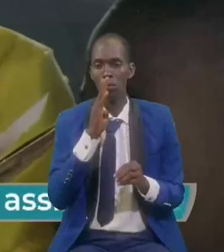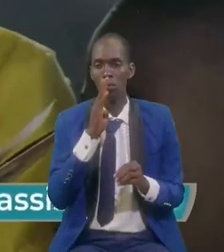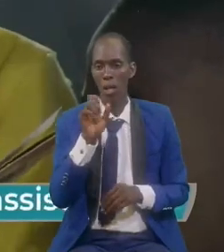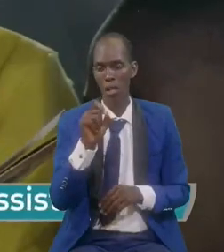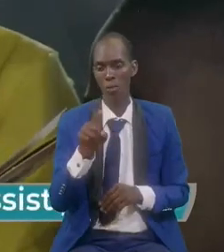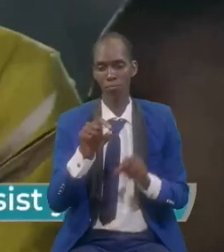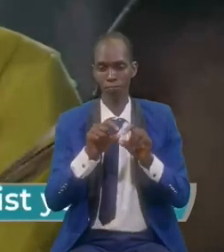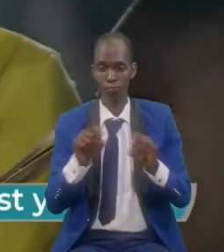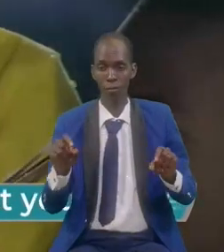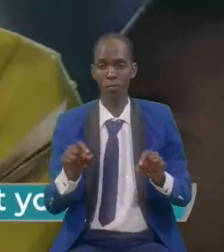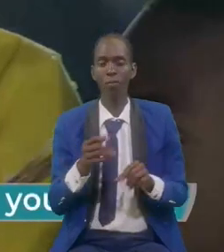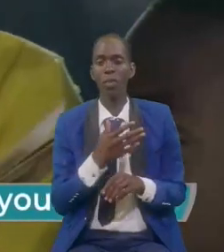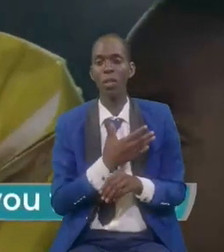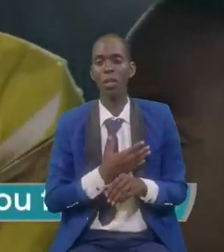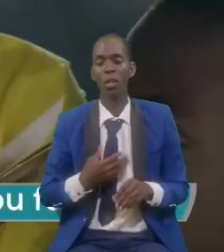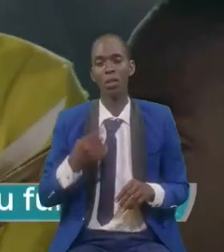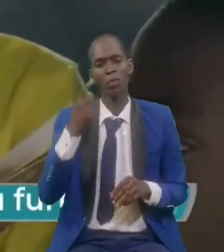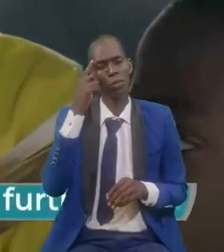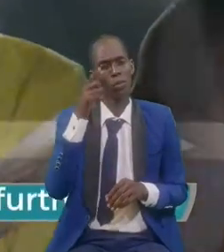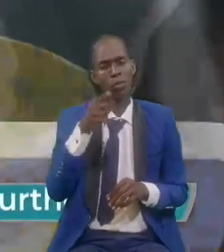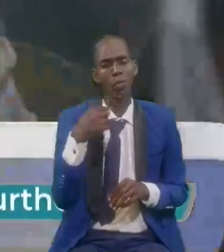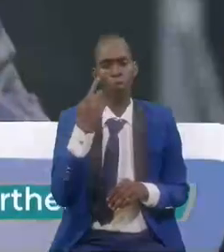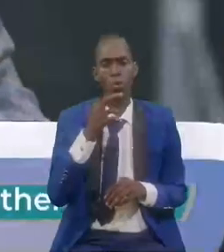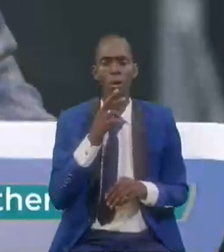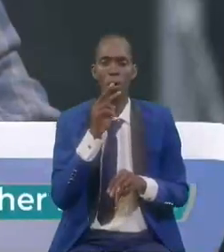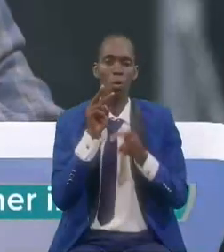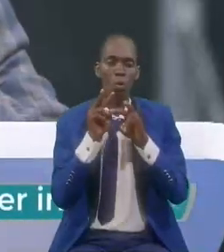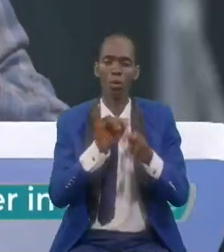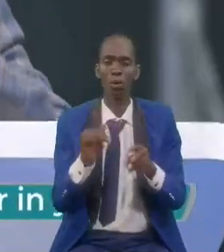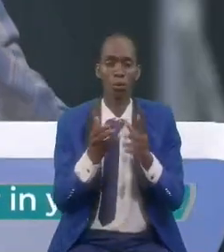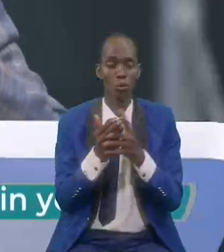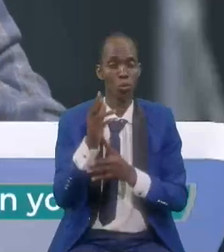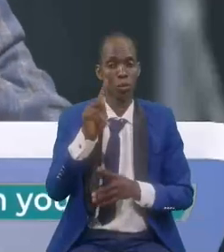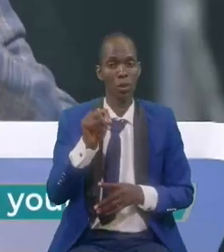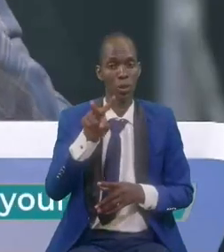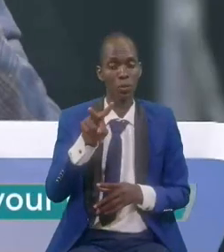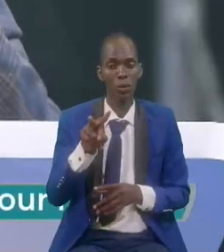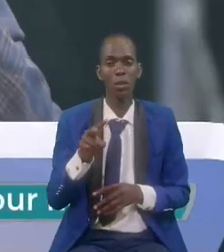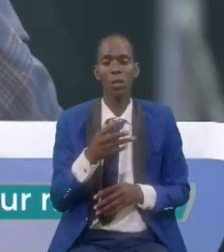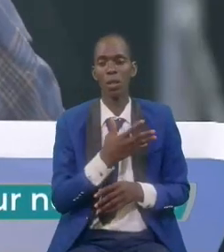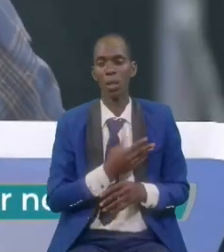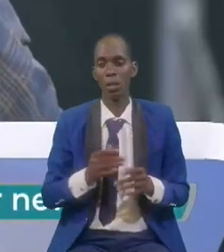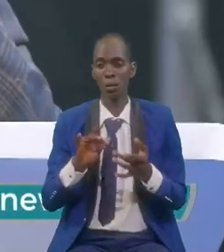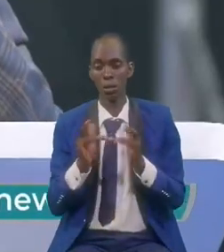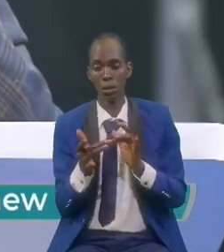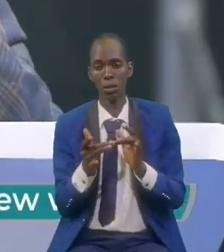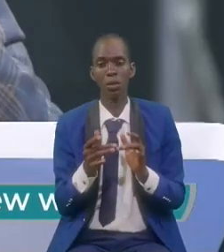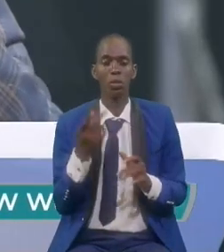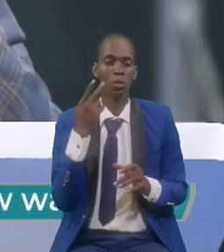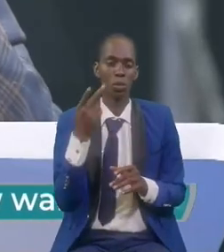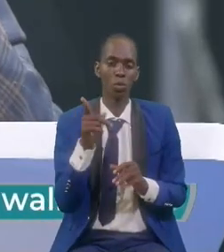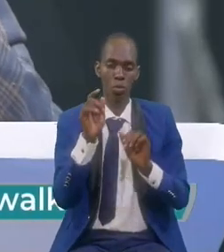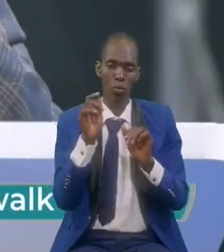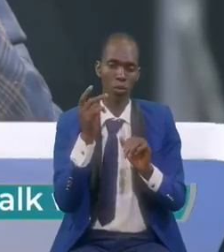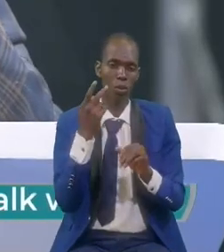la suite. Vous qui avez suivi la radio, les numéros qui vous sont communiqués, vous pouvez nous contacter